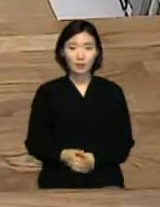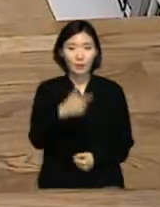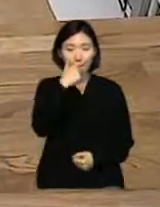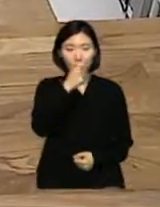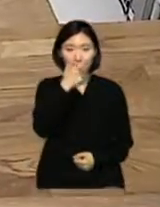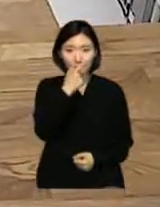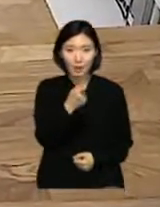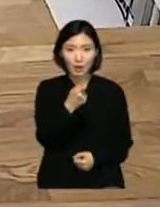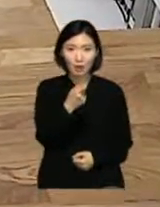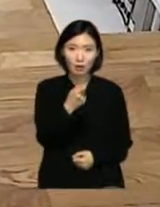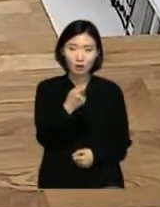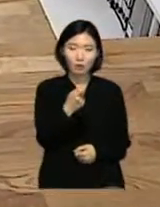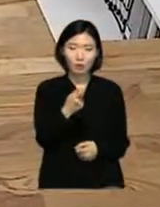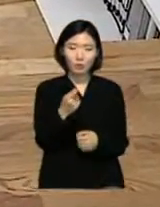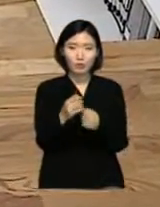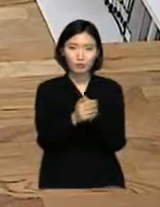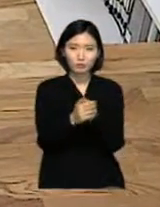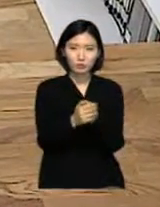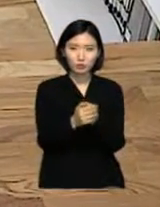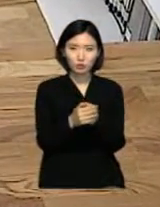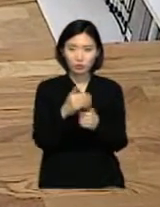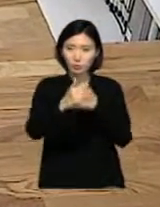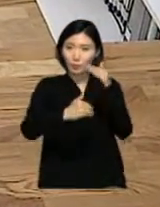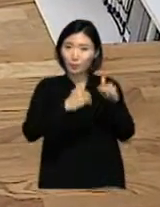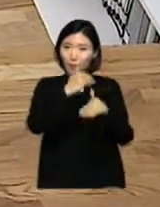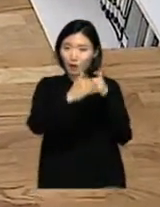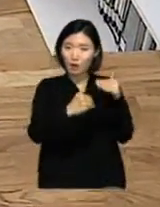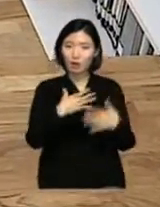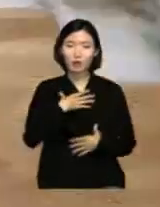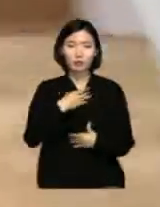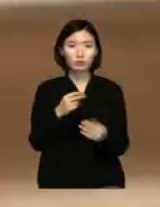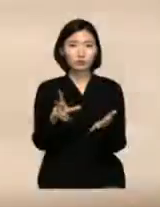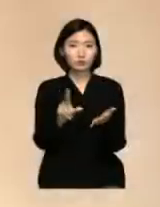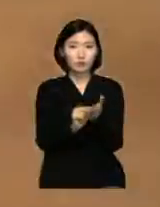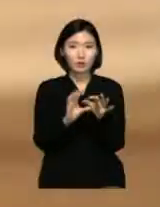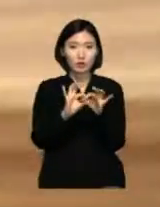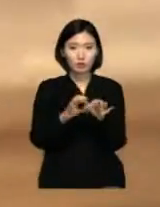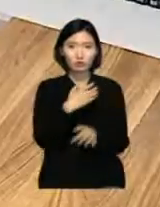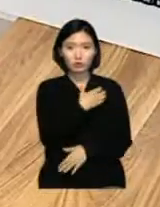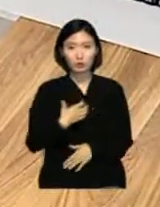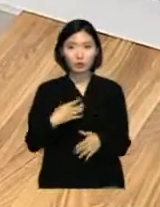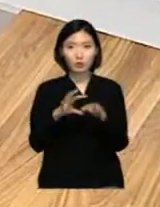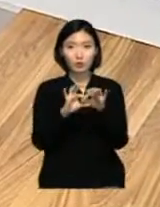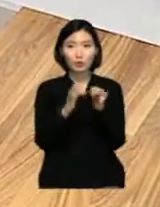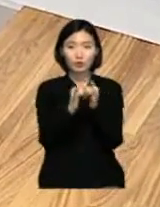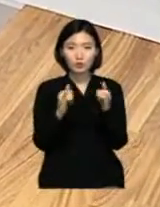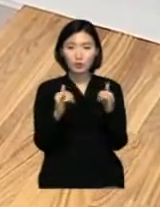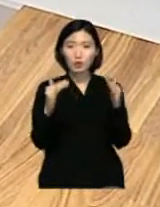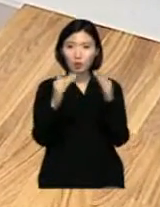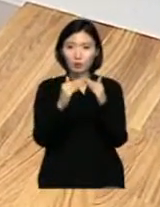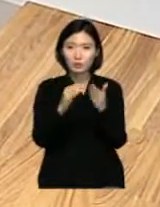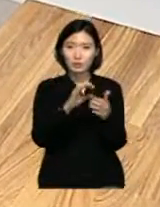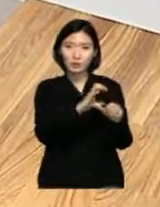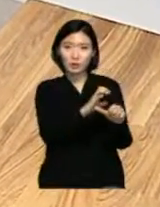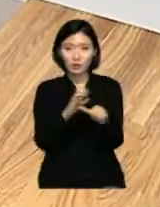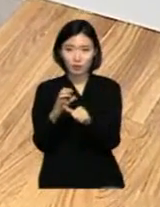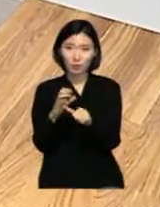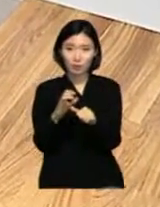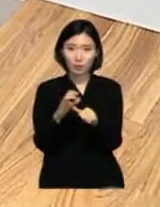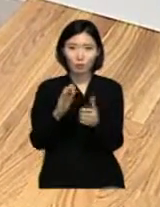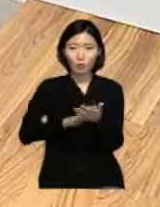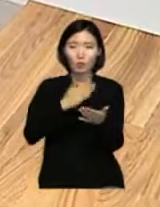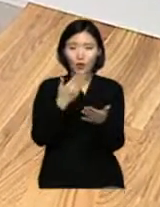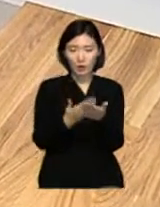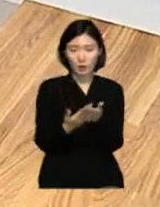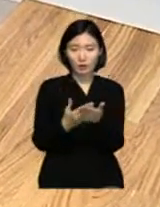날카로운 모서리가 군데군데 도사리고 있는 계단. 안전 문제와 관련해 구청 관계자는 건물을 사용하는 쪽에서 보완